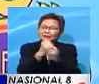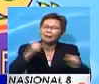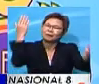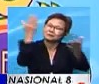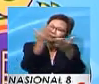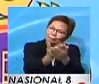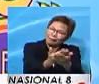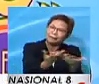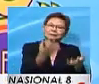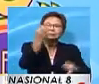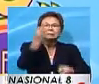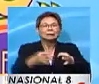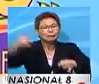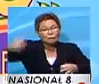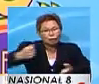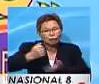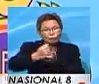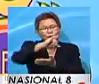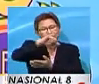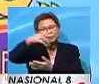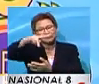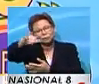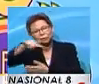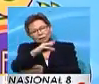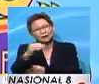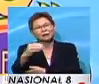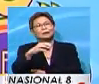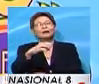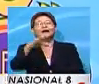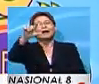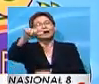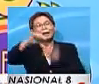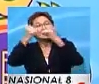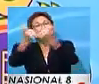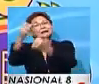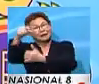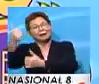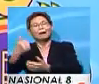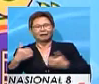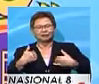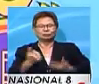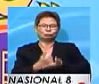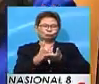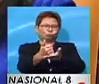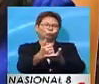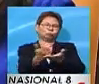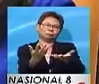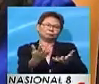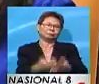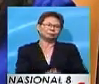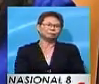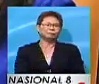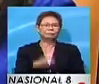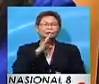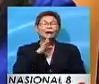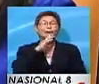sekiranya dia memerlukan bantuan jpj dan anggota-anggota lainensaj lain ada untuk membantu mereka